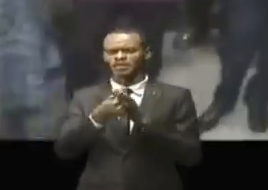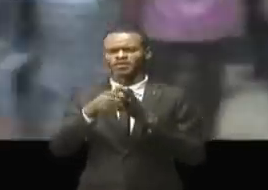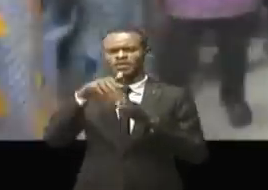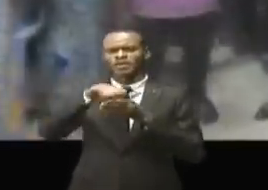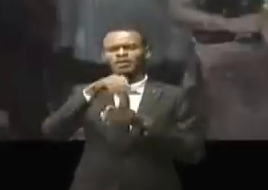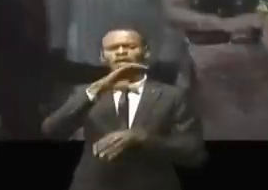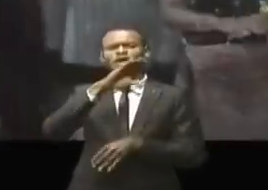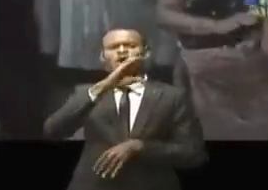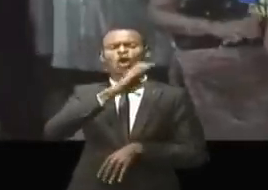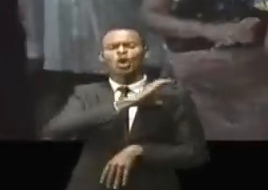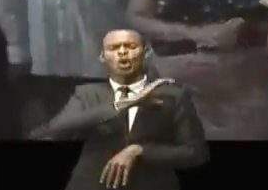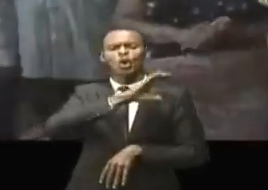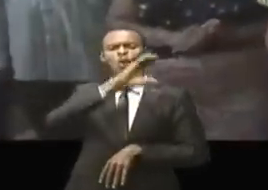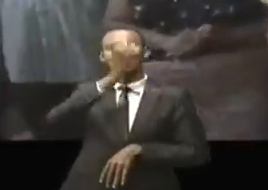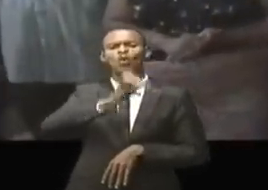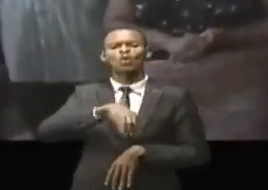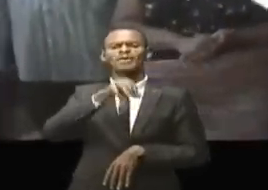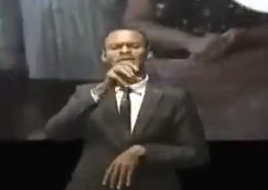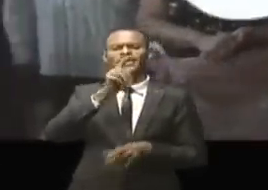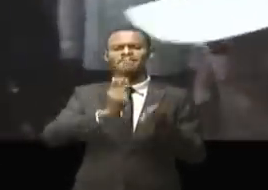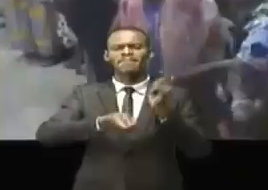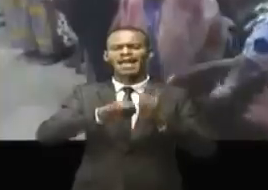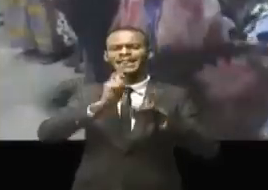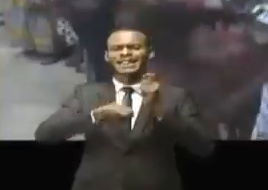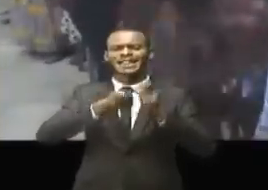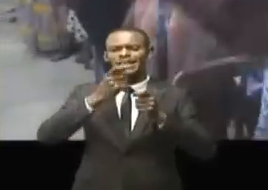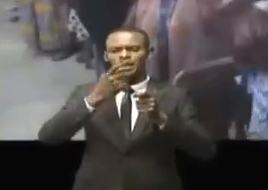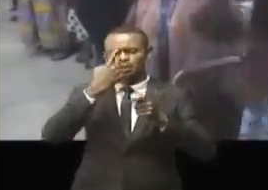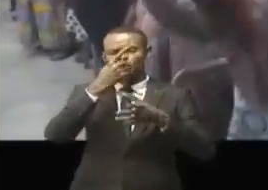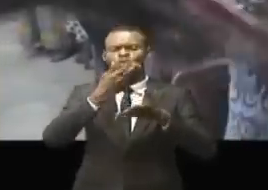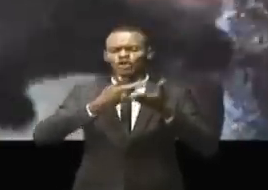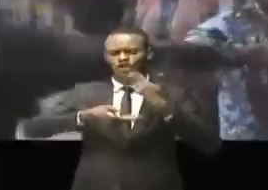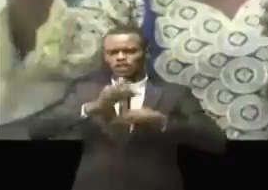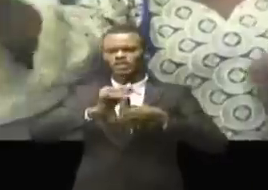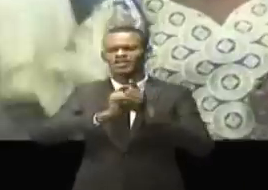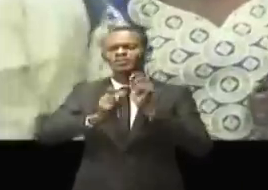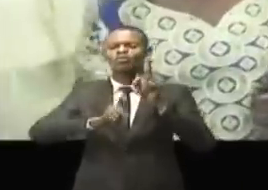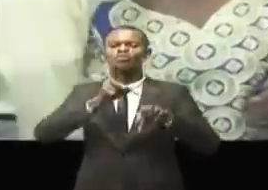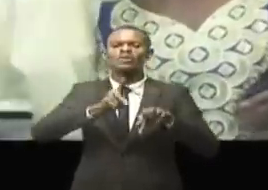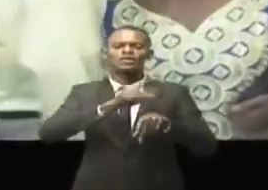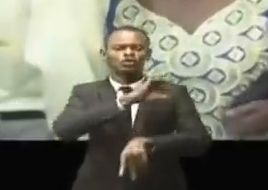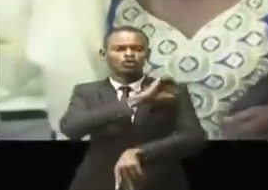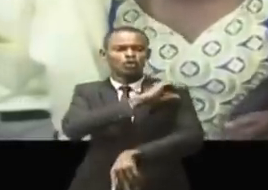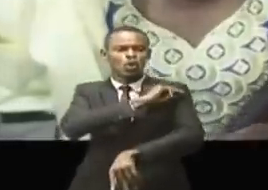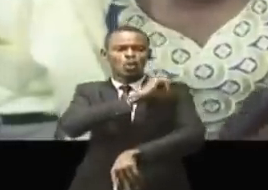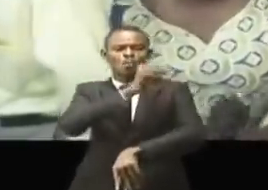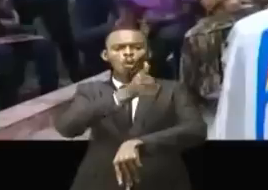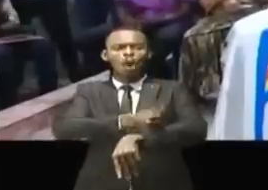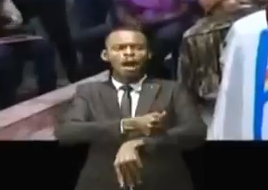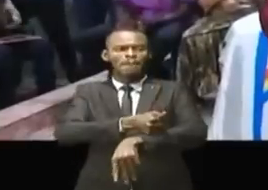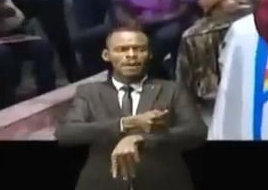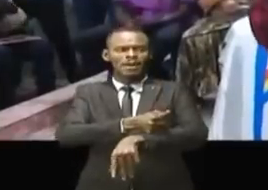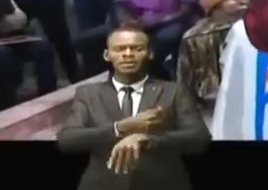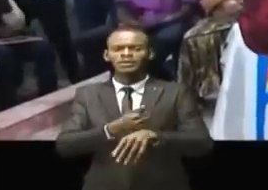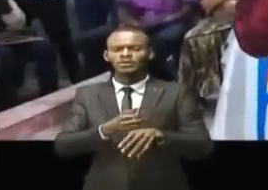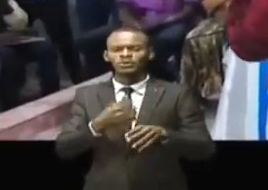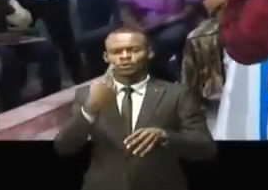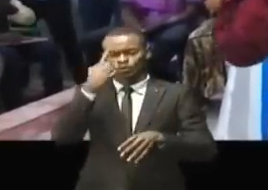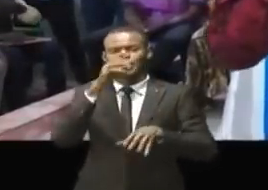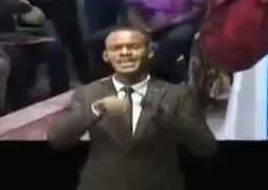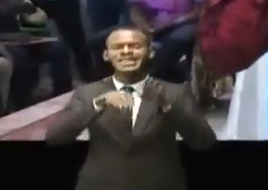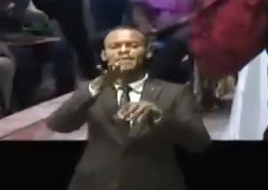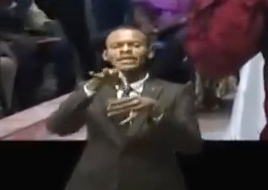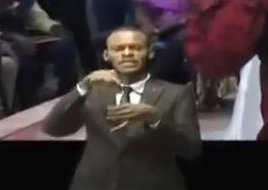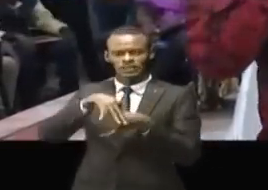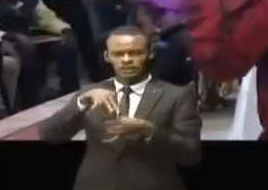population de Moamba sur le processus électoral. Selon le président de cet ASBEL, Charles Moulou Kansaka,